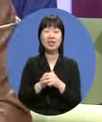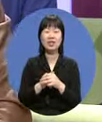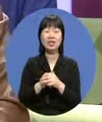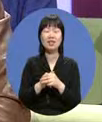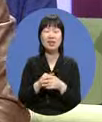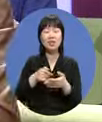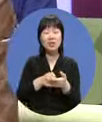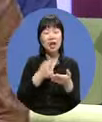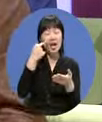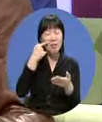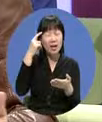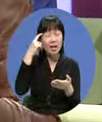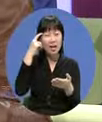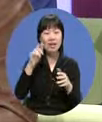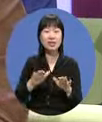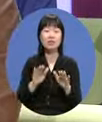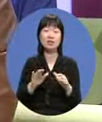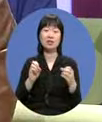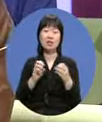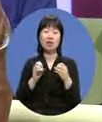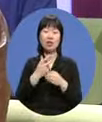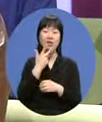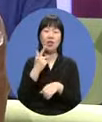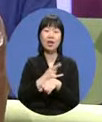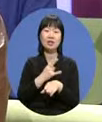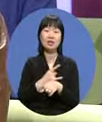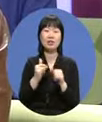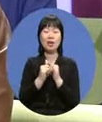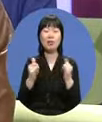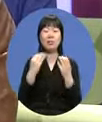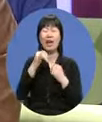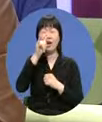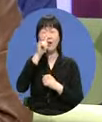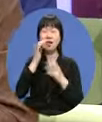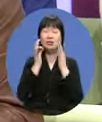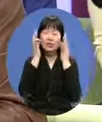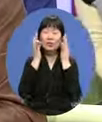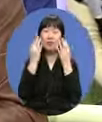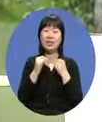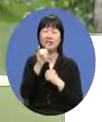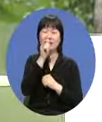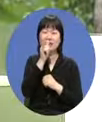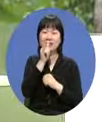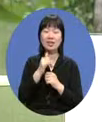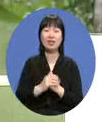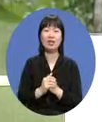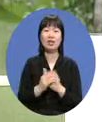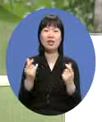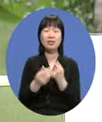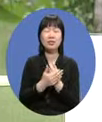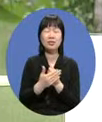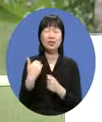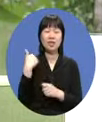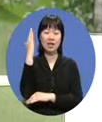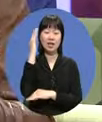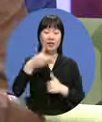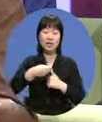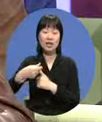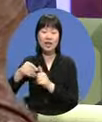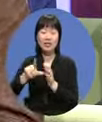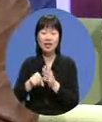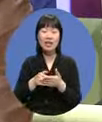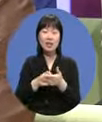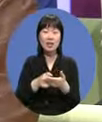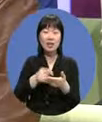많이 해보셨나 모르겠는데 집에서 얘기하고 이렇게 영어로 하려고 하는 분들이 굉장히 많이 있어요. 노력 많이 하죠. 네, 굉장히 노력 많이 하죠. 그래서 이제 제가 강연회 같은 거 가서 그렇게